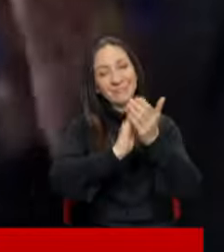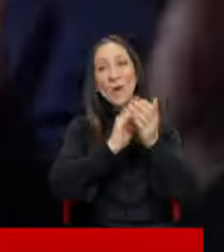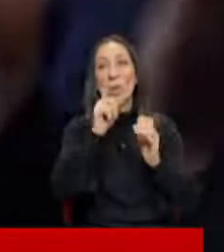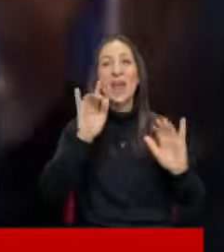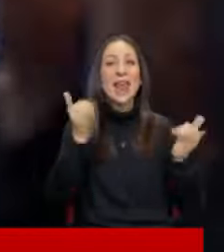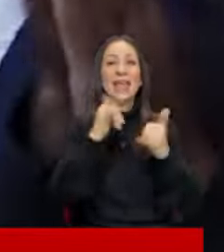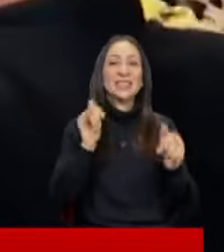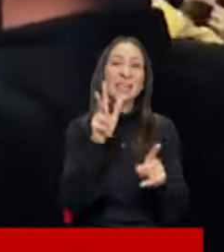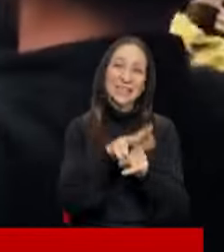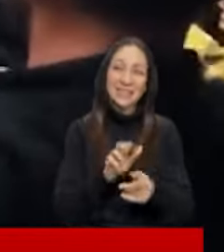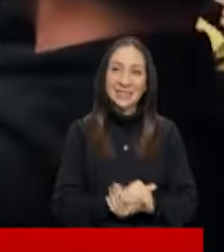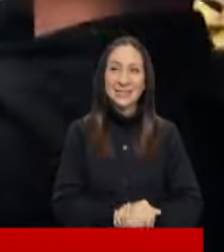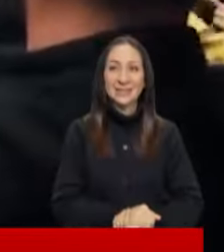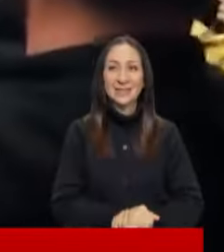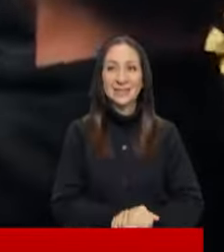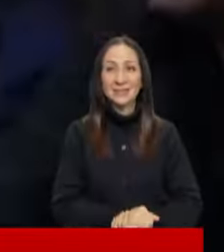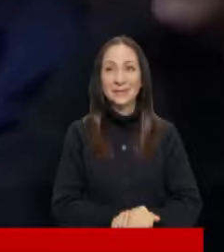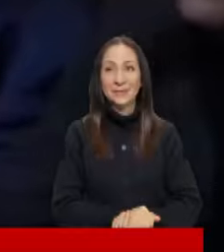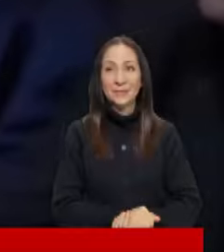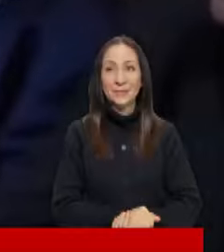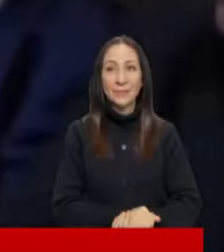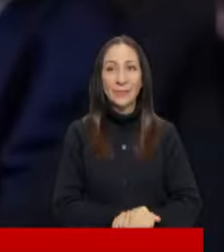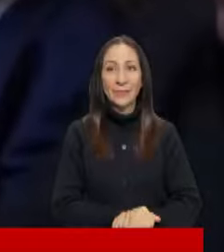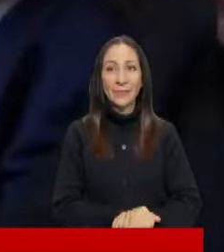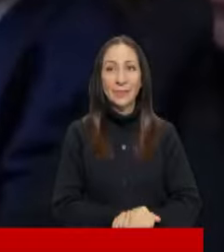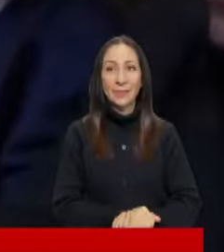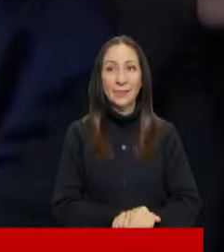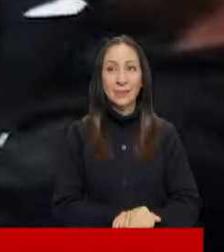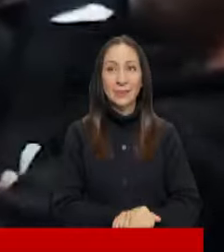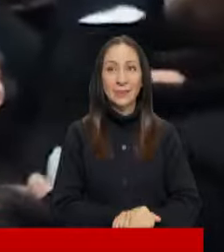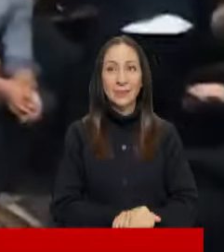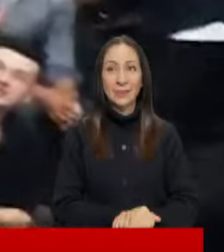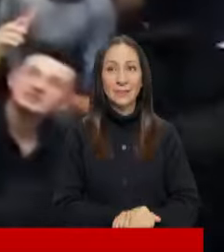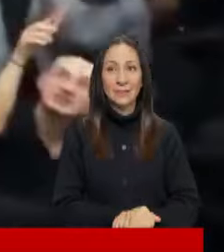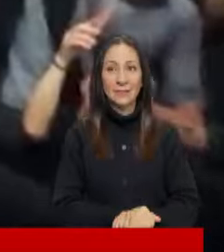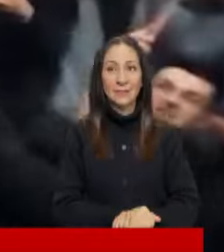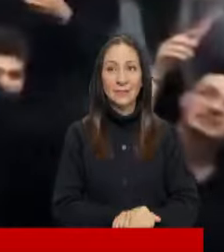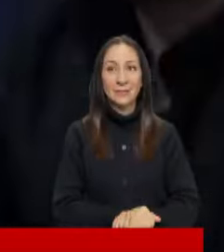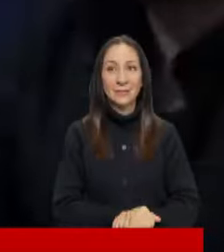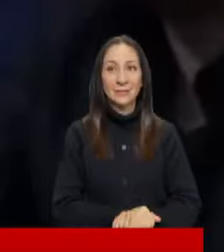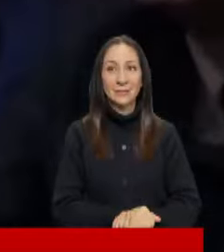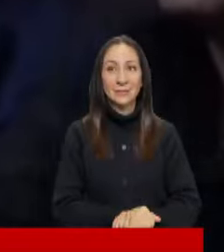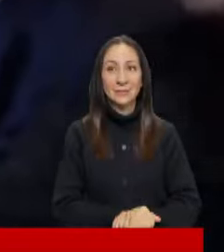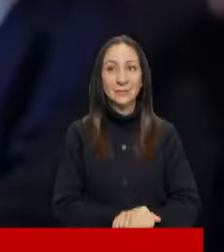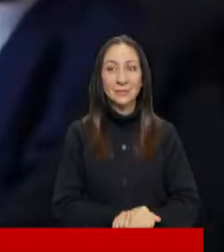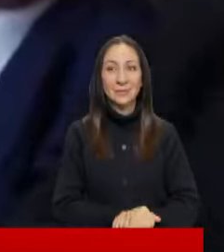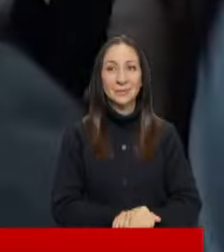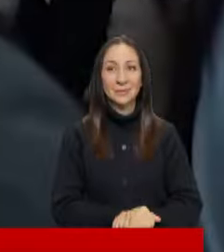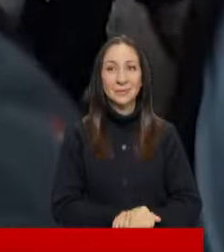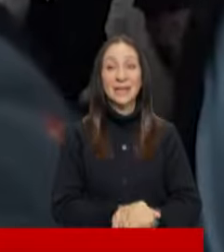onların coşkusuna katıldı. Vay vay! Vay vay! Vay vay! Vay